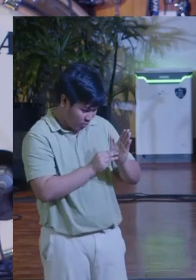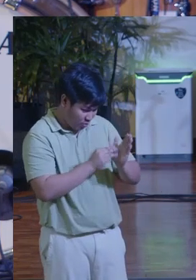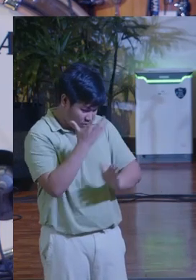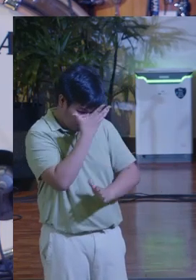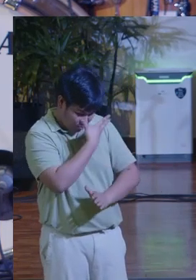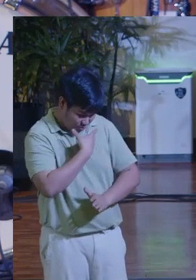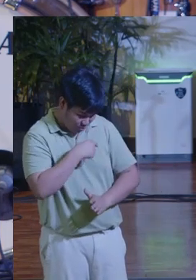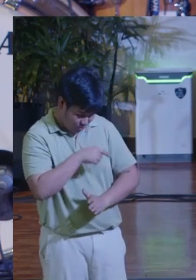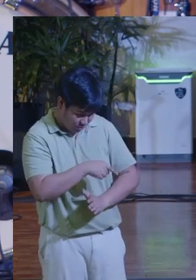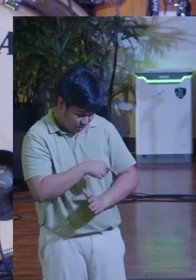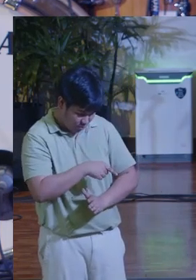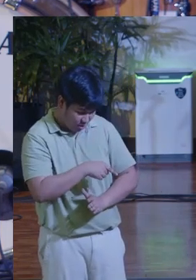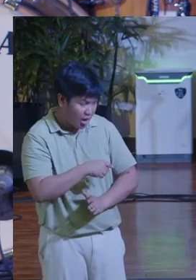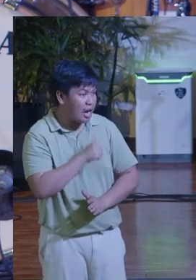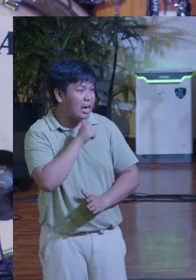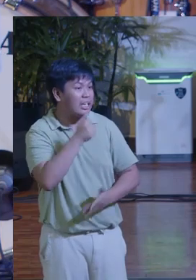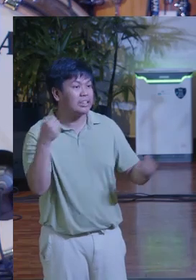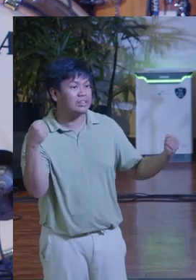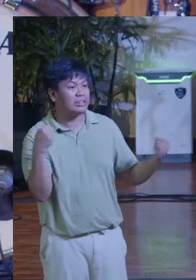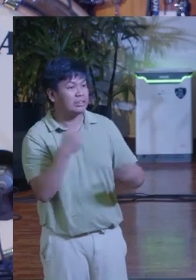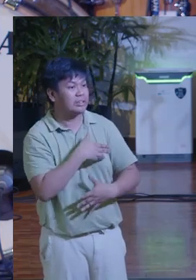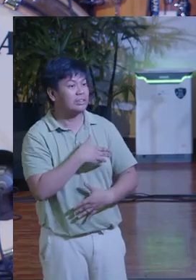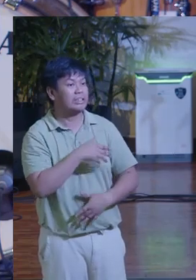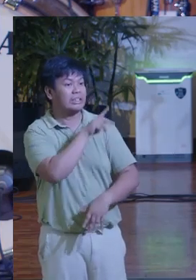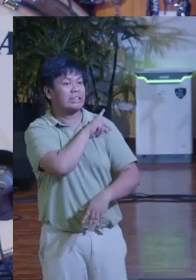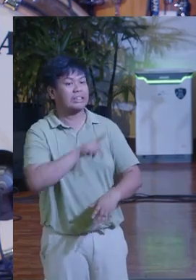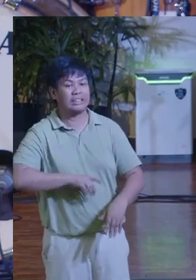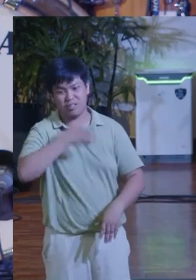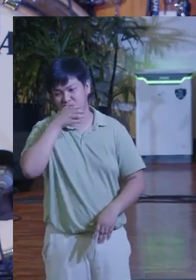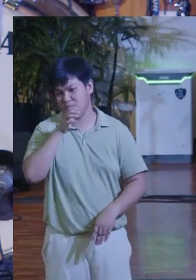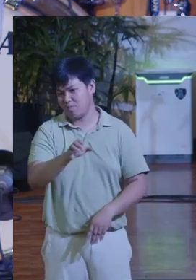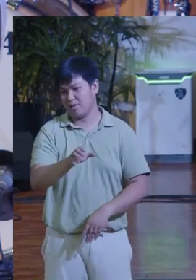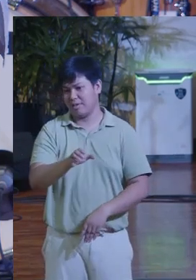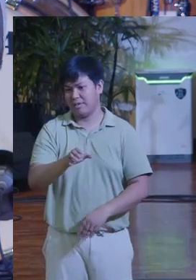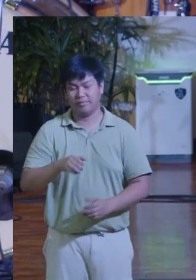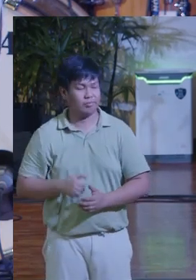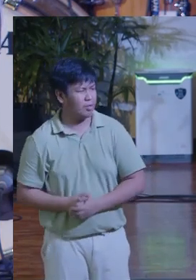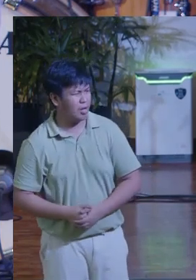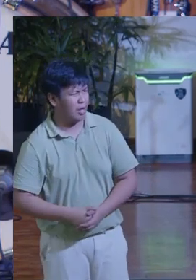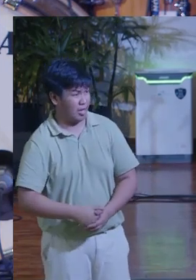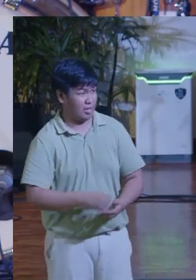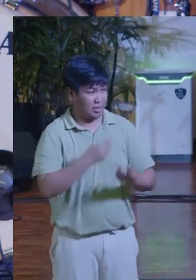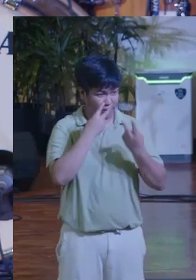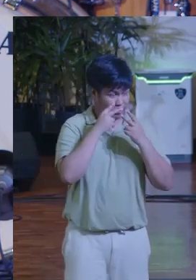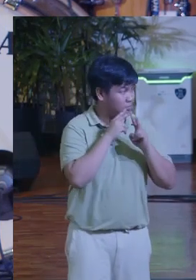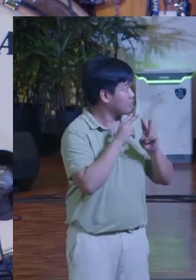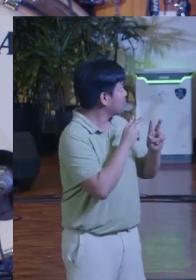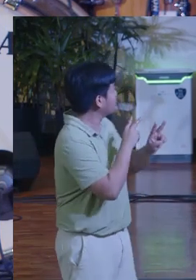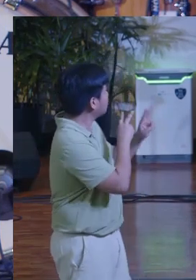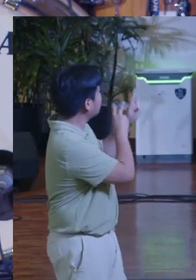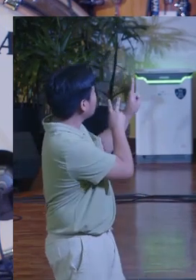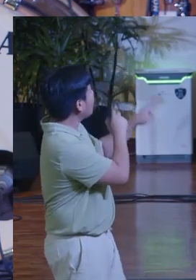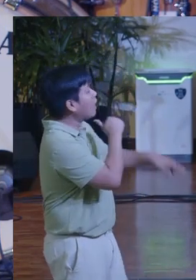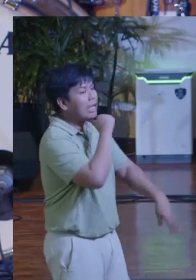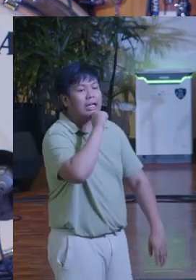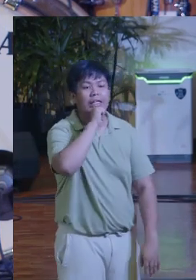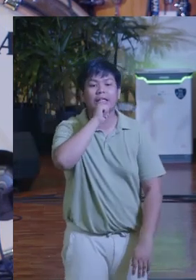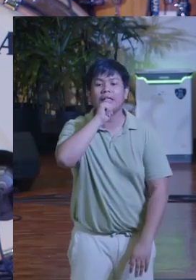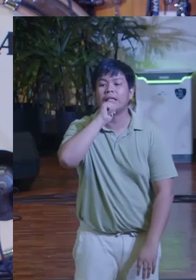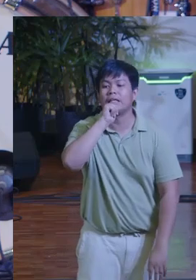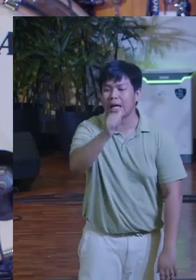the king's edict. Napansin niyo ulit yung phrase na yon? They were not